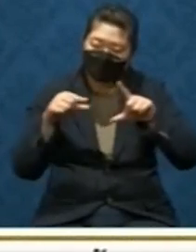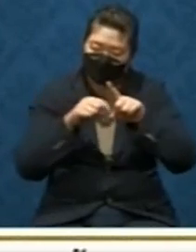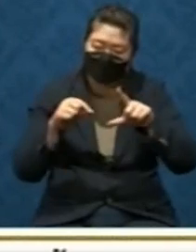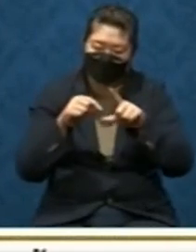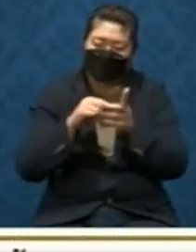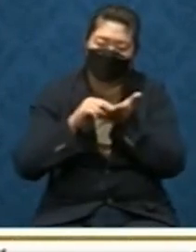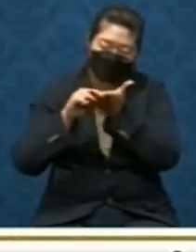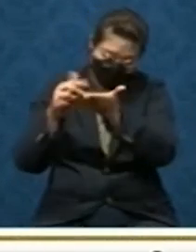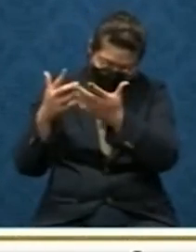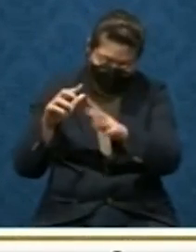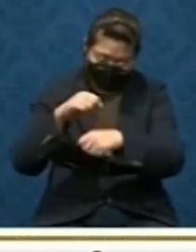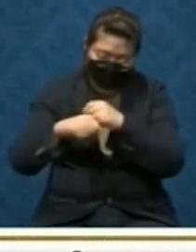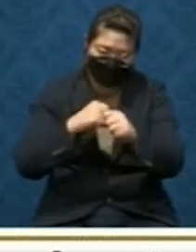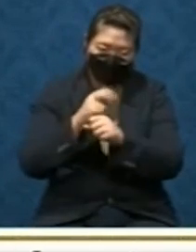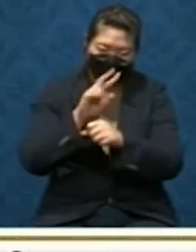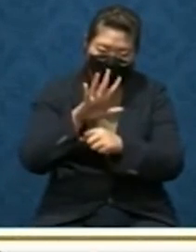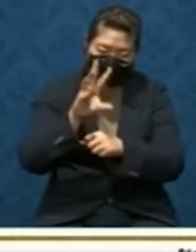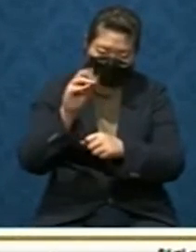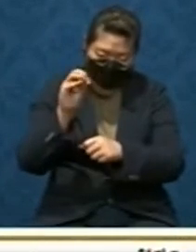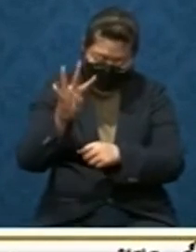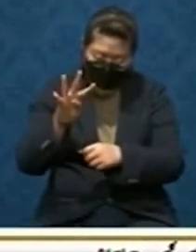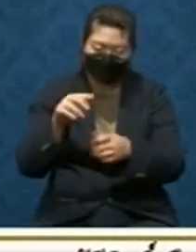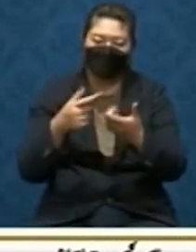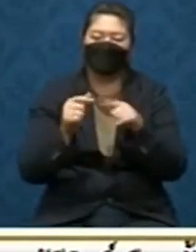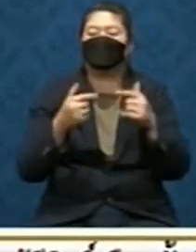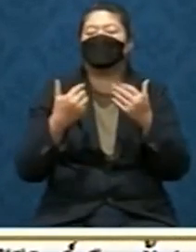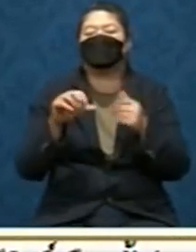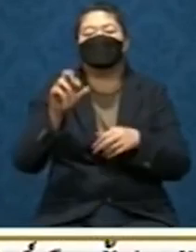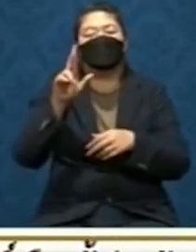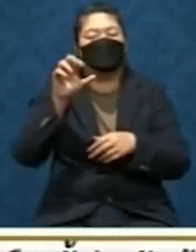แล้วยังไม่ได้รับการพิจารณาในสภาแห่งนี้